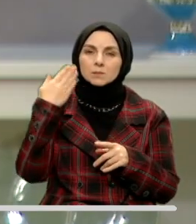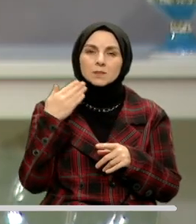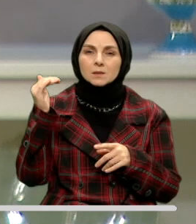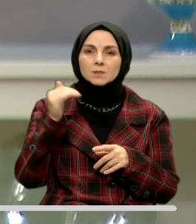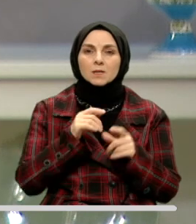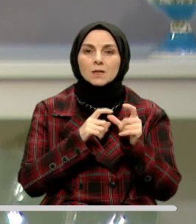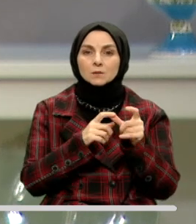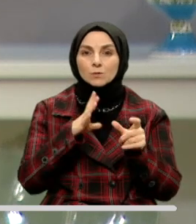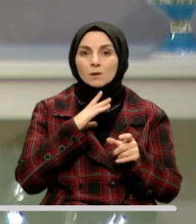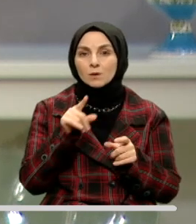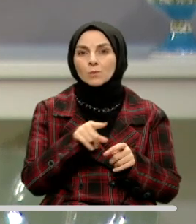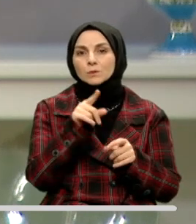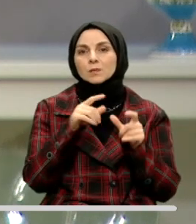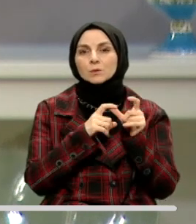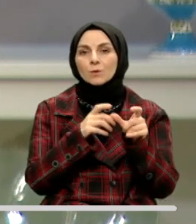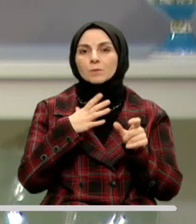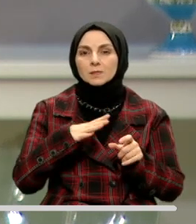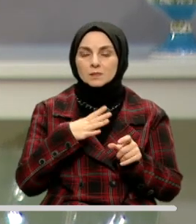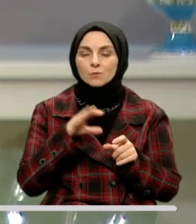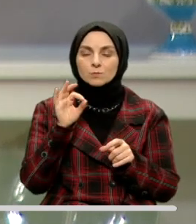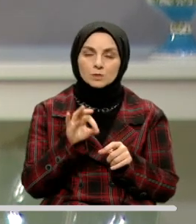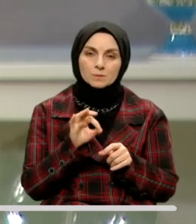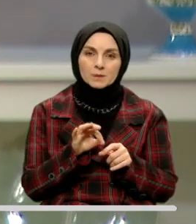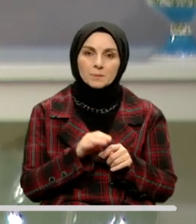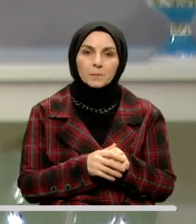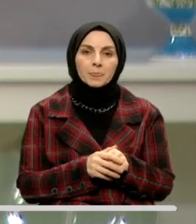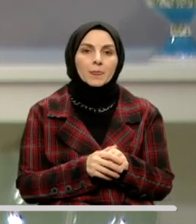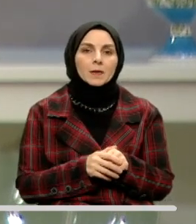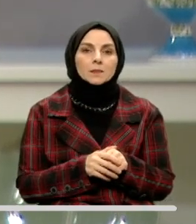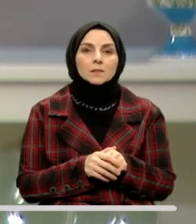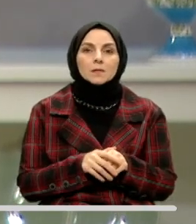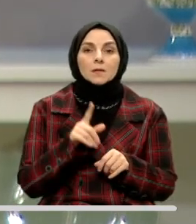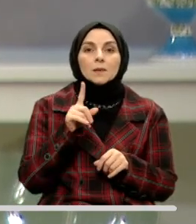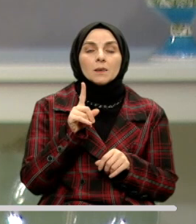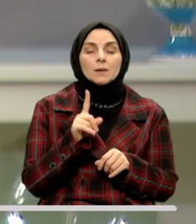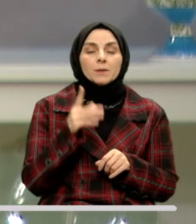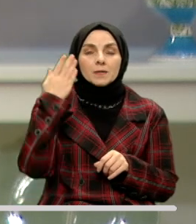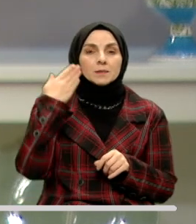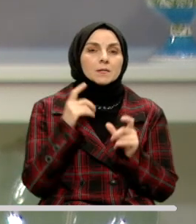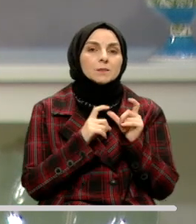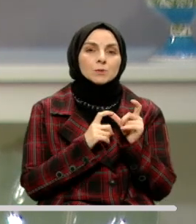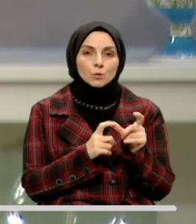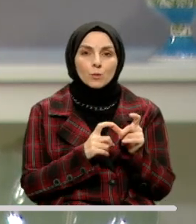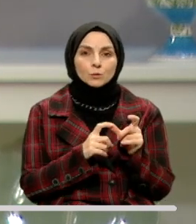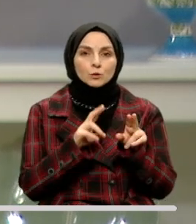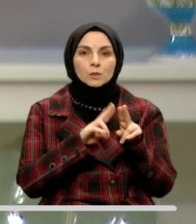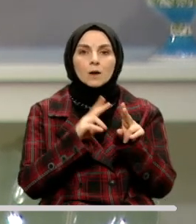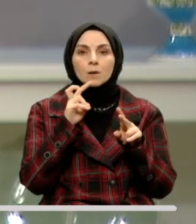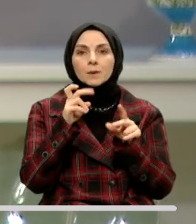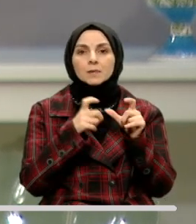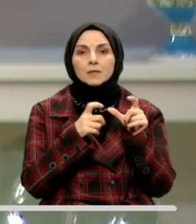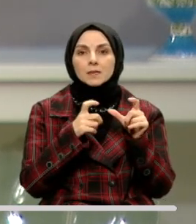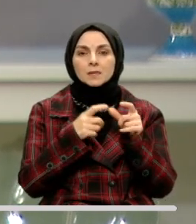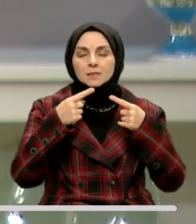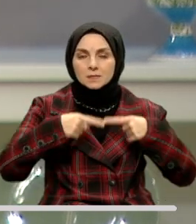gelmiş sorular var. Onları size aktarayım istiyorum. Şimdi bir izleyicimiz demiş ki sorum şu: KPSS sınavına